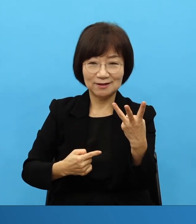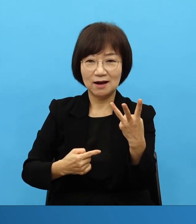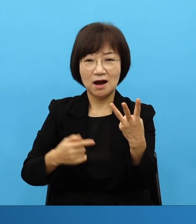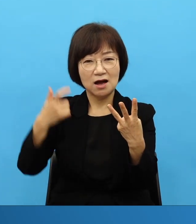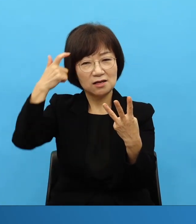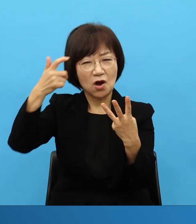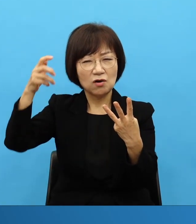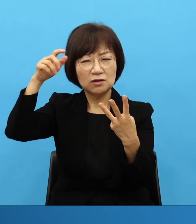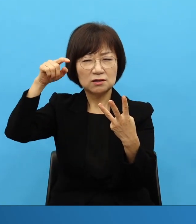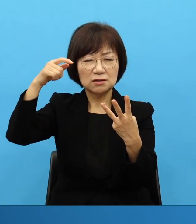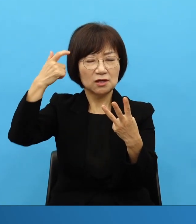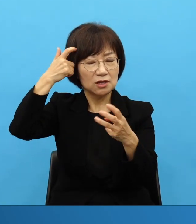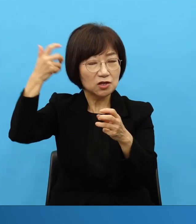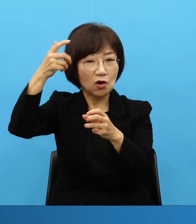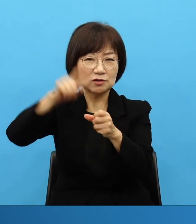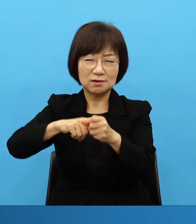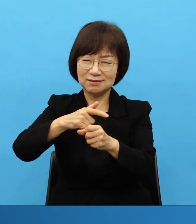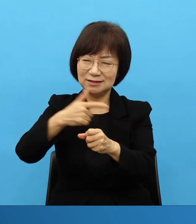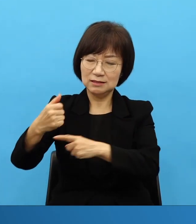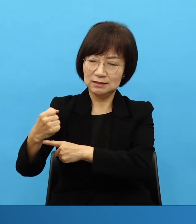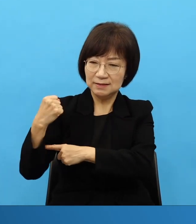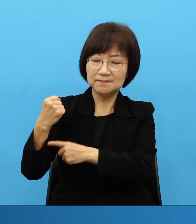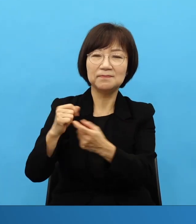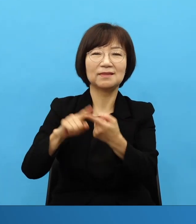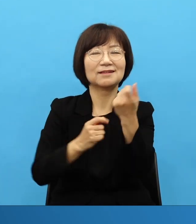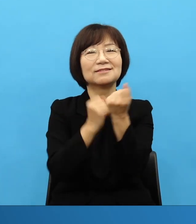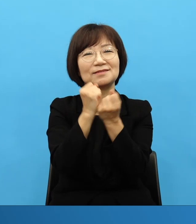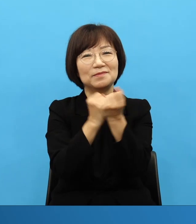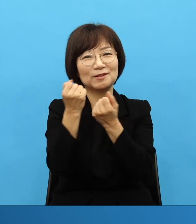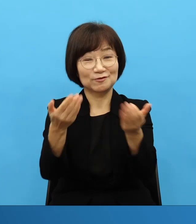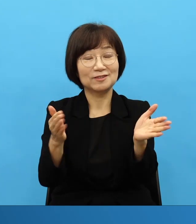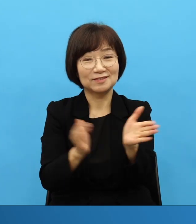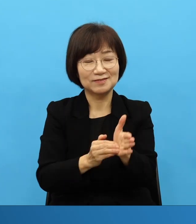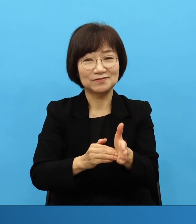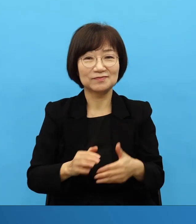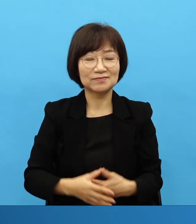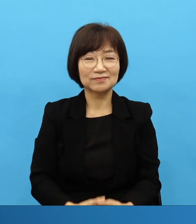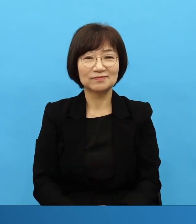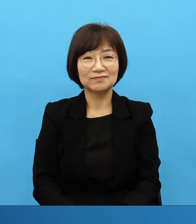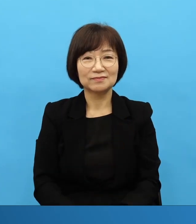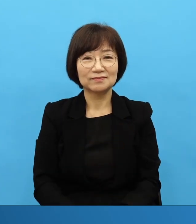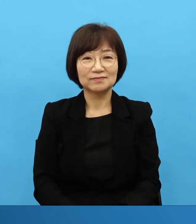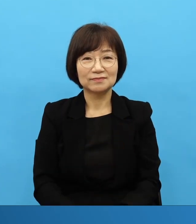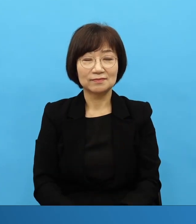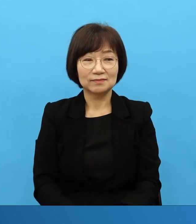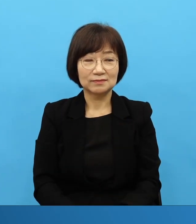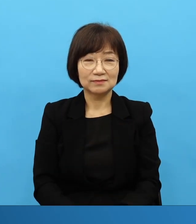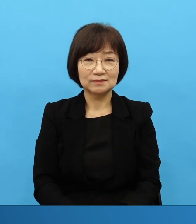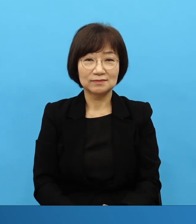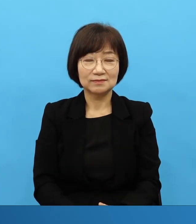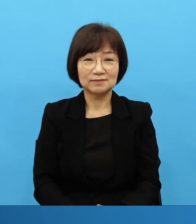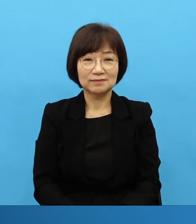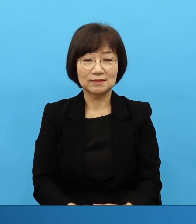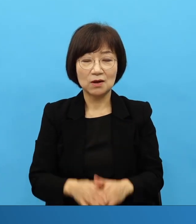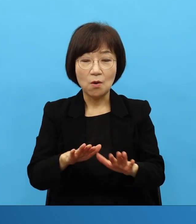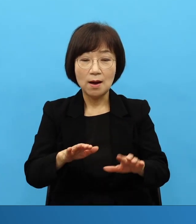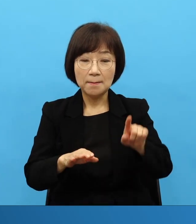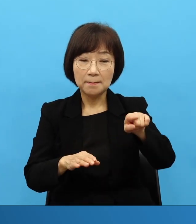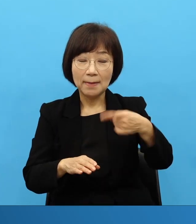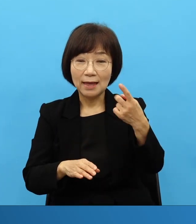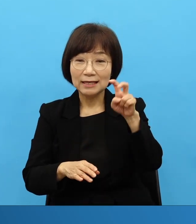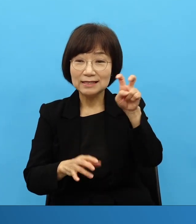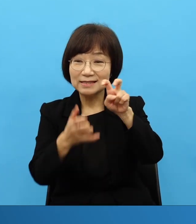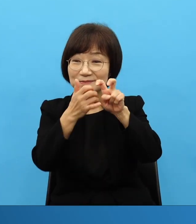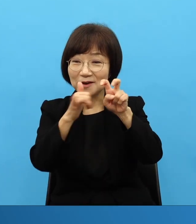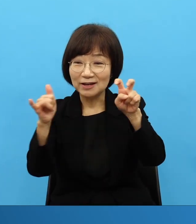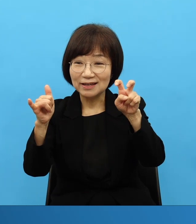어마어마한 배경을 설명. And it seems like nothing, but this is tremendous when it talks about our spiritual background. 흑암이 이길 수 없습니다. 120명이 저 로마까지